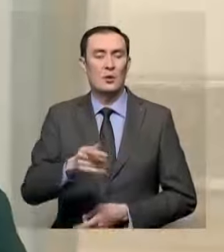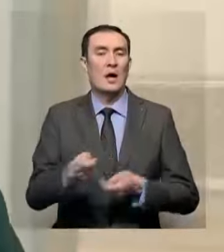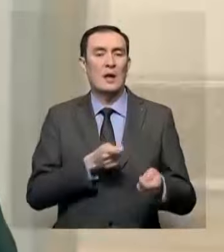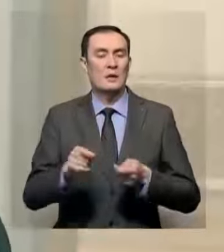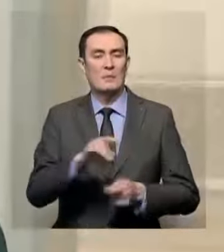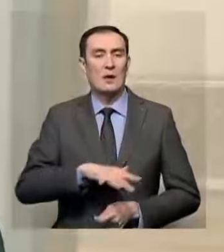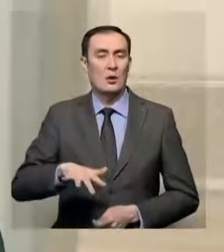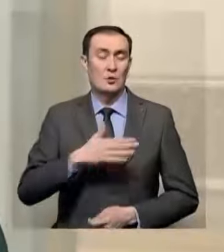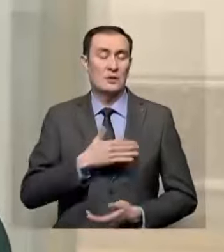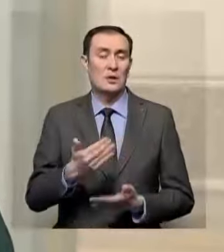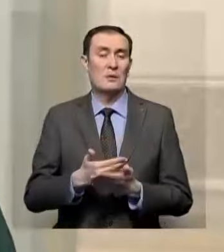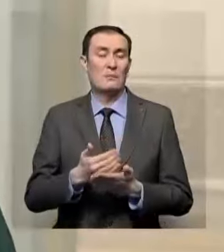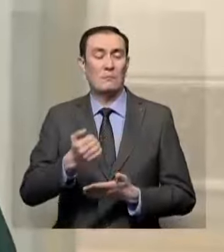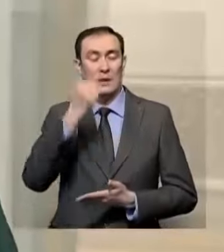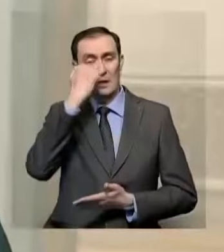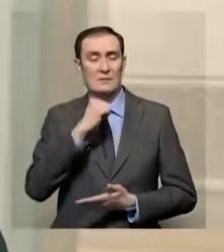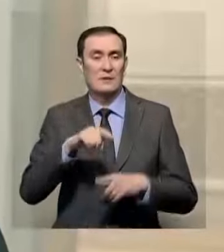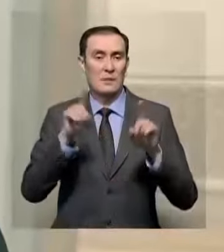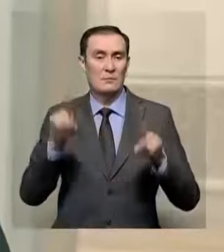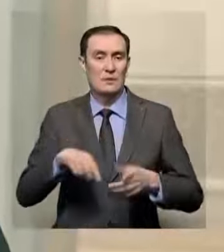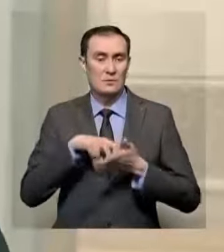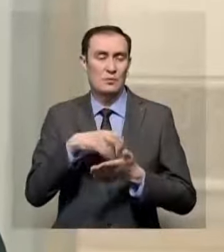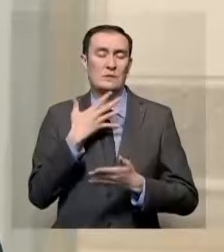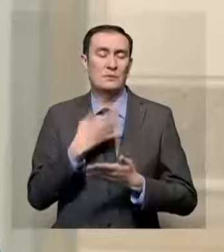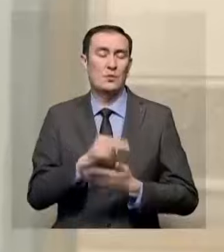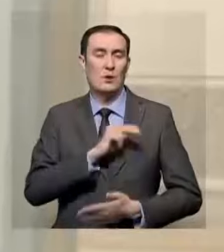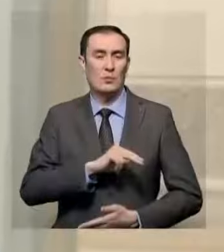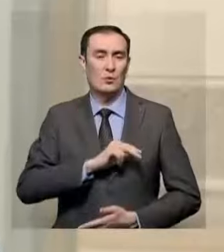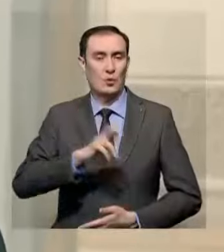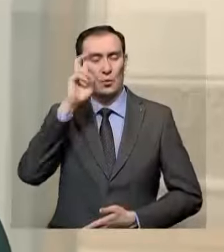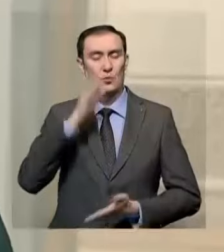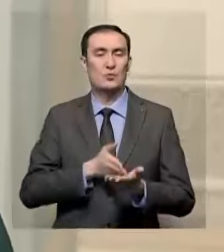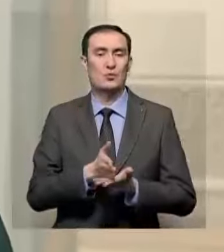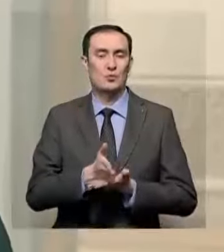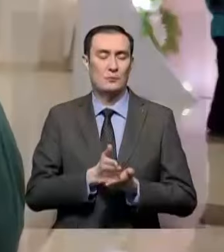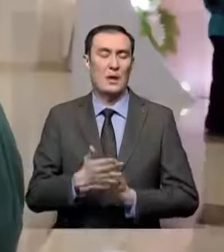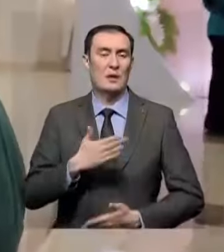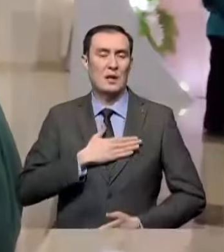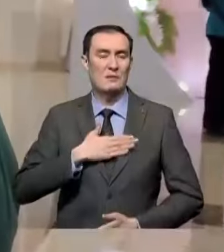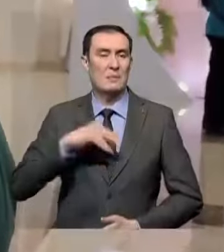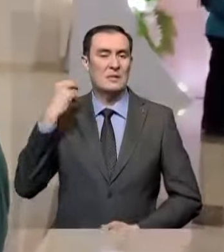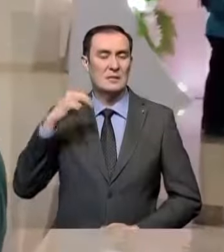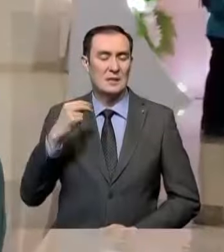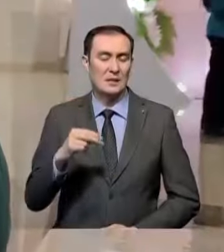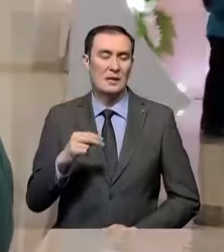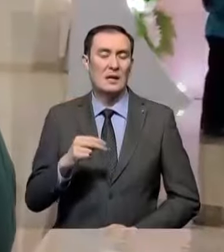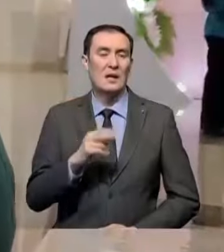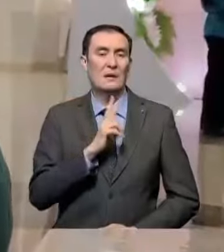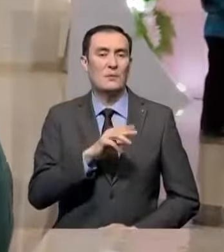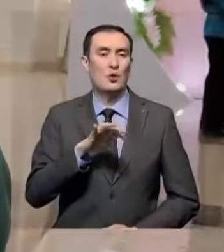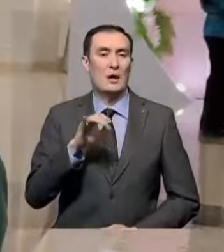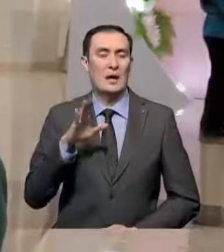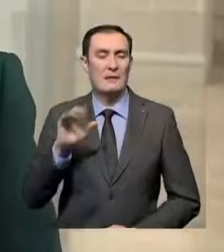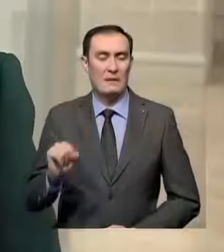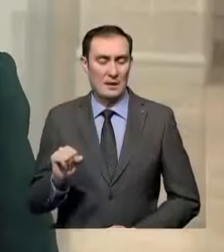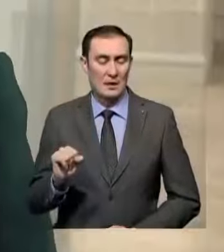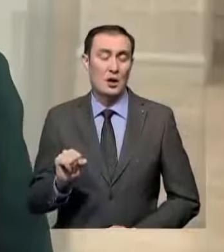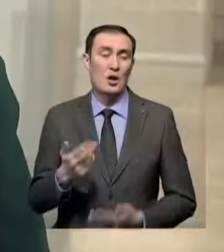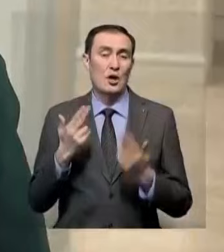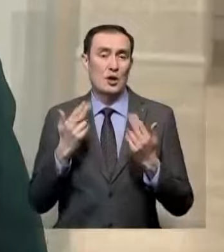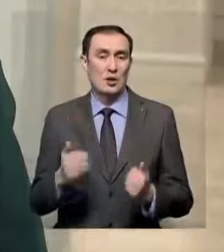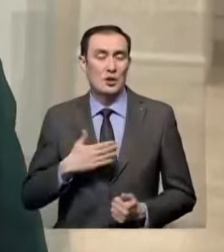района. Сегодня я получила благодарственное письмо за свою работу на государственной службе от нашего президента Касым-Жомарта Кемелевича Токаева.